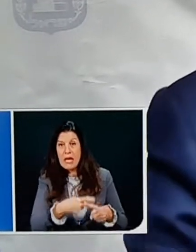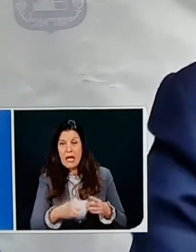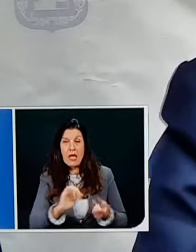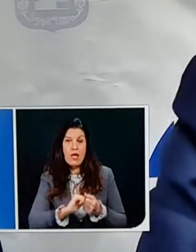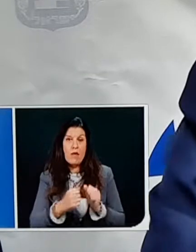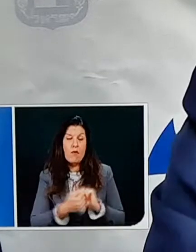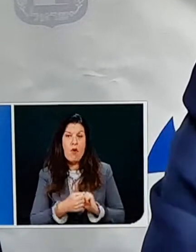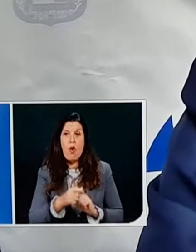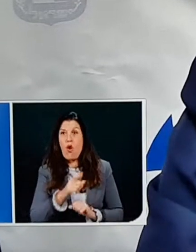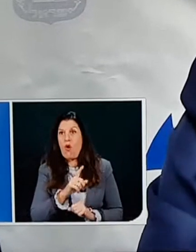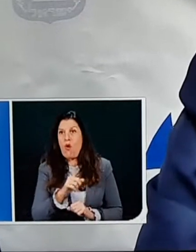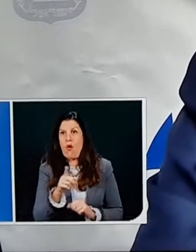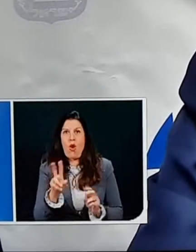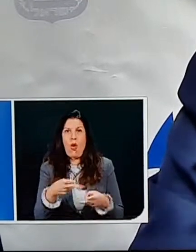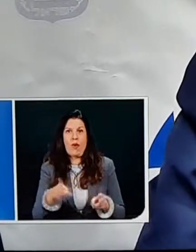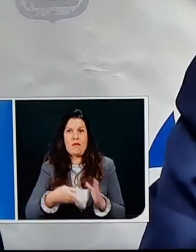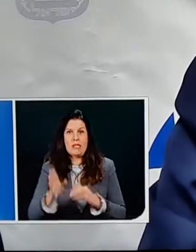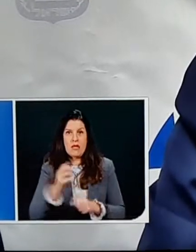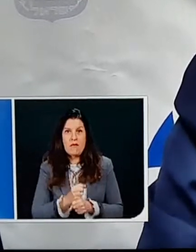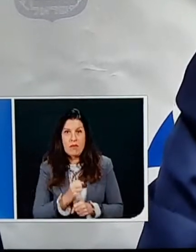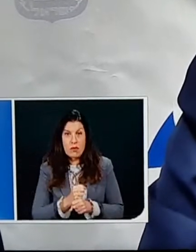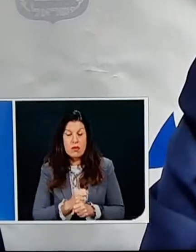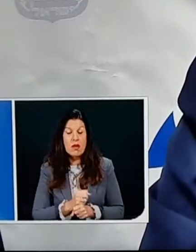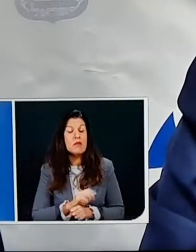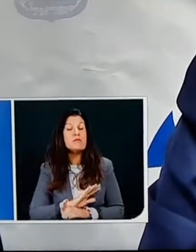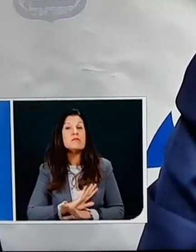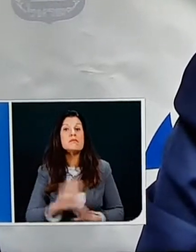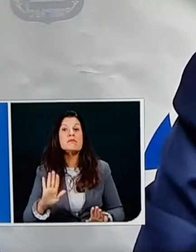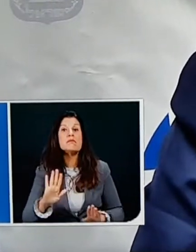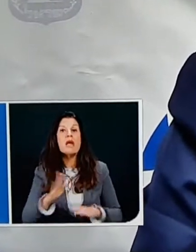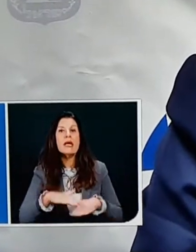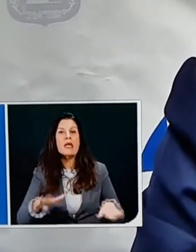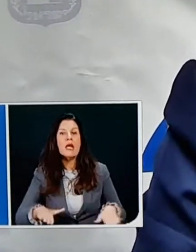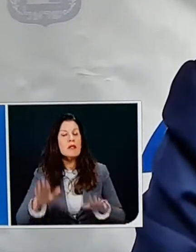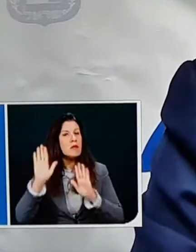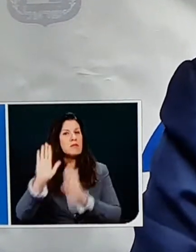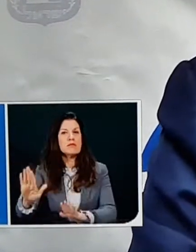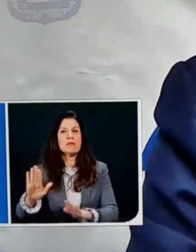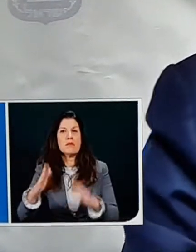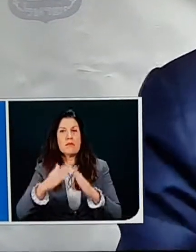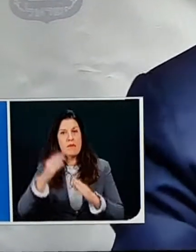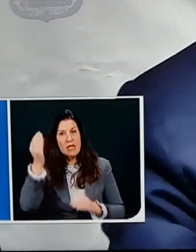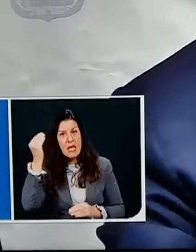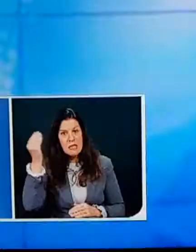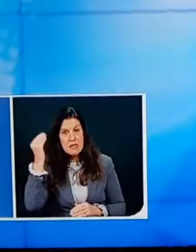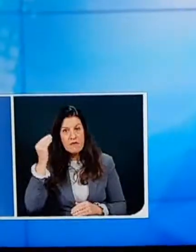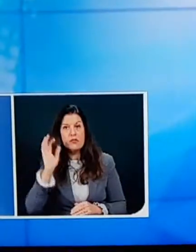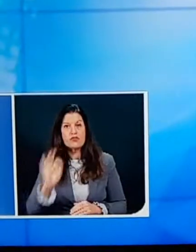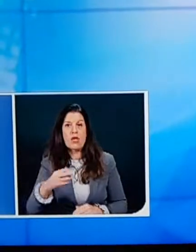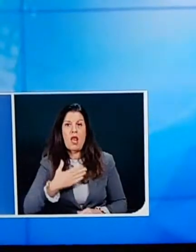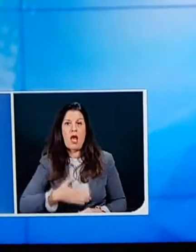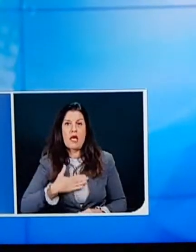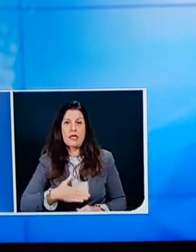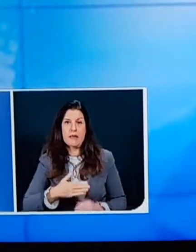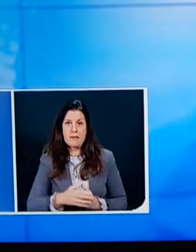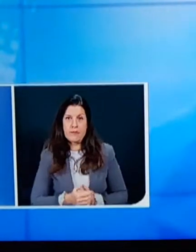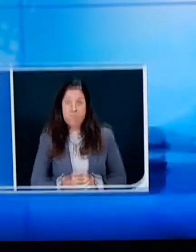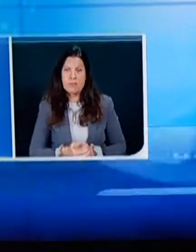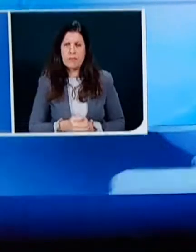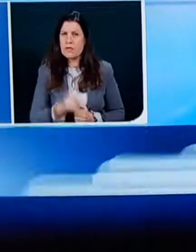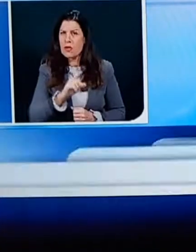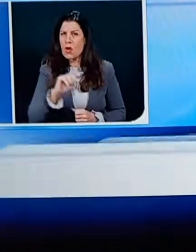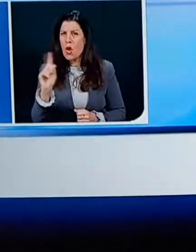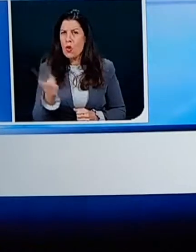לעבודה, הילדים יהיו בבתי הספר, בבתי הספר של החגים. טוב, אז לא כולם